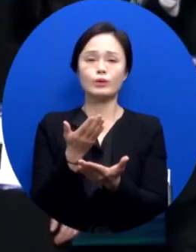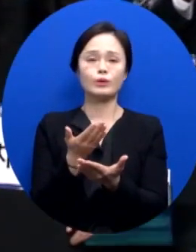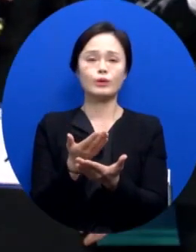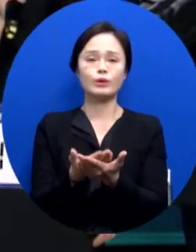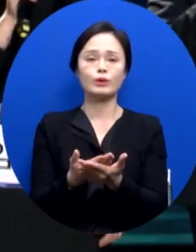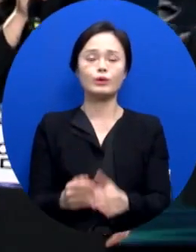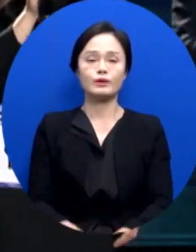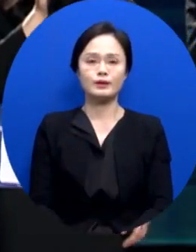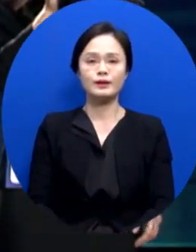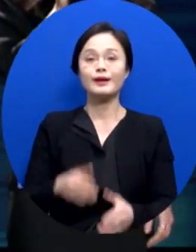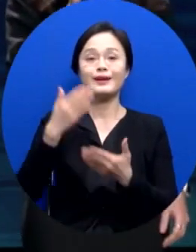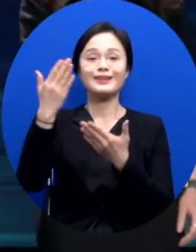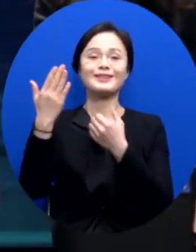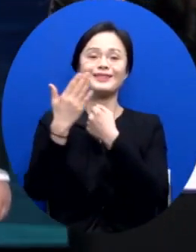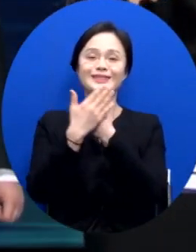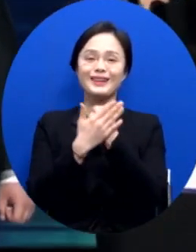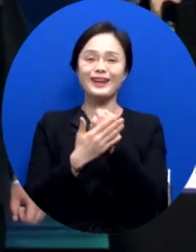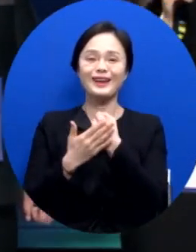용서하시며